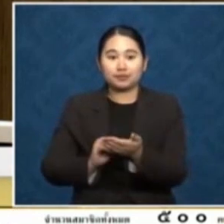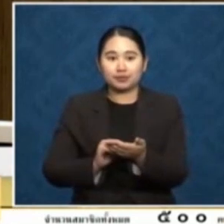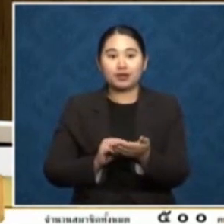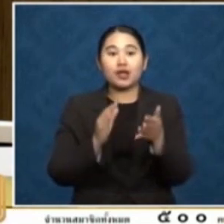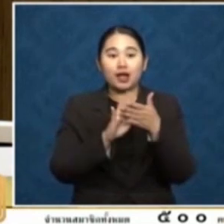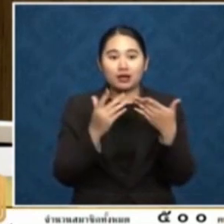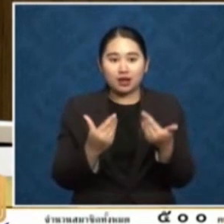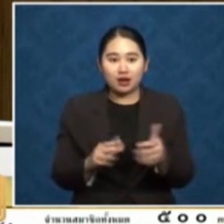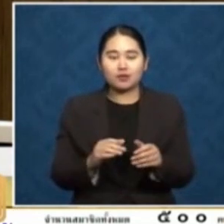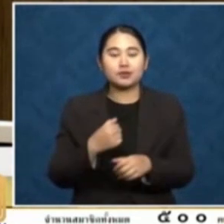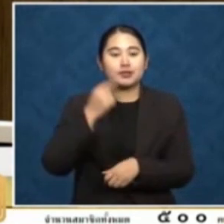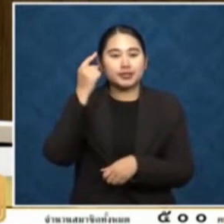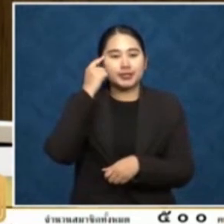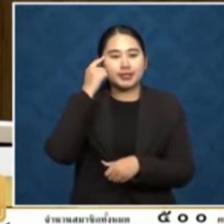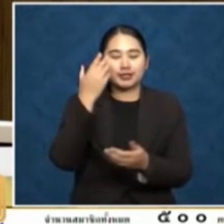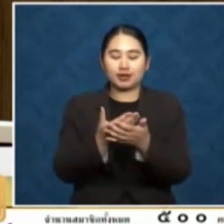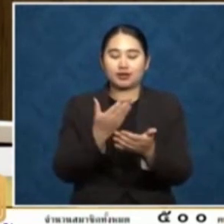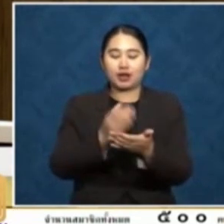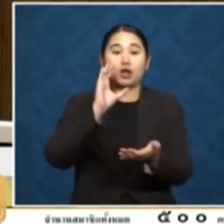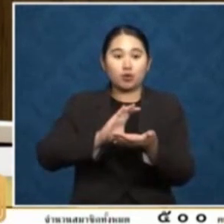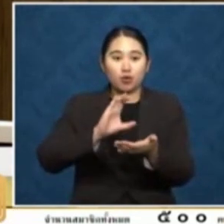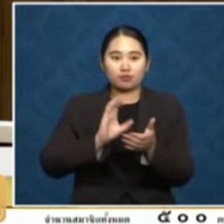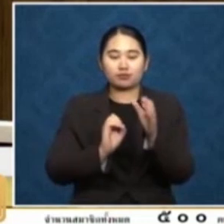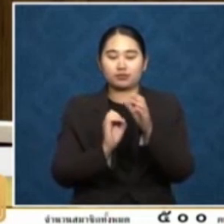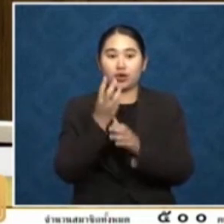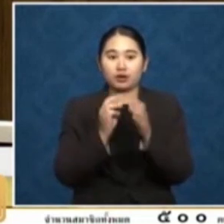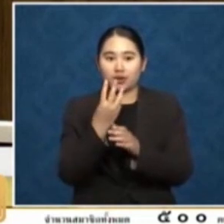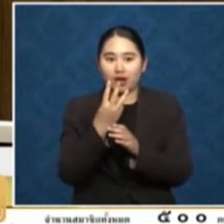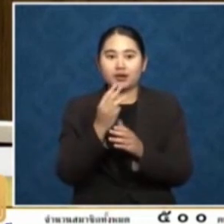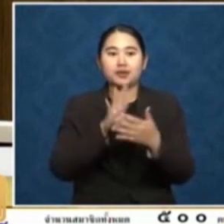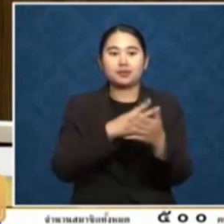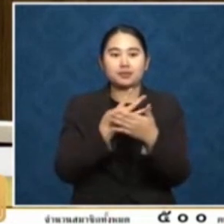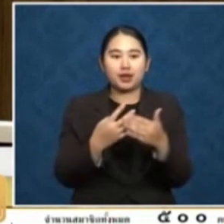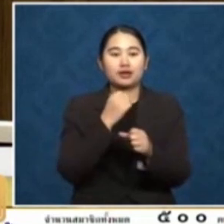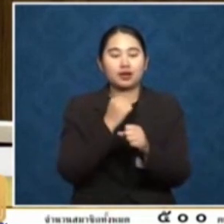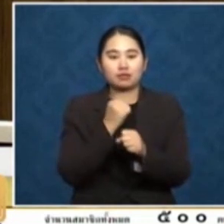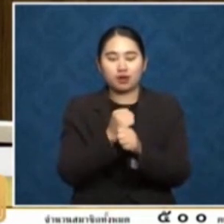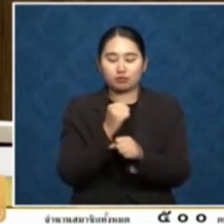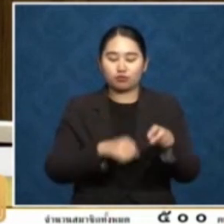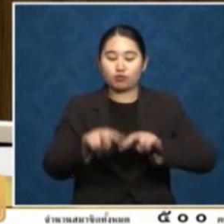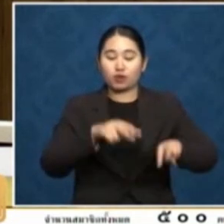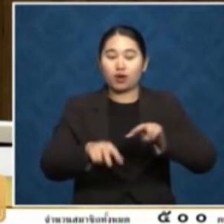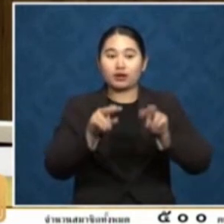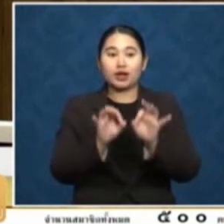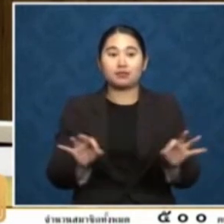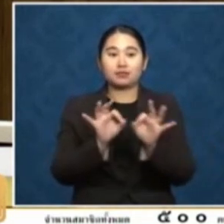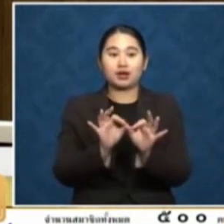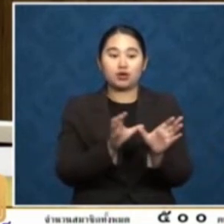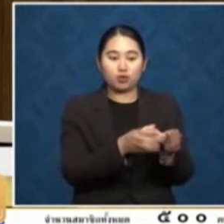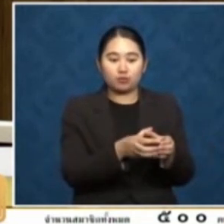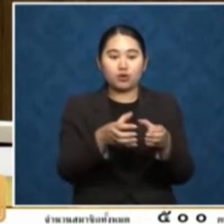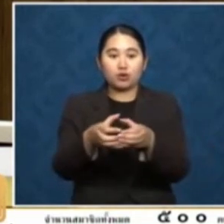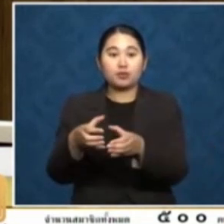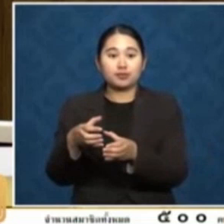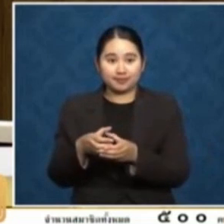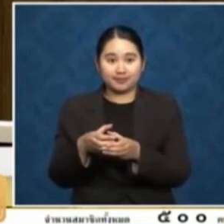ลประชากรศาสตร์เราสามารถคาดคะเนงบประมาณสวัสดิการที่อาจจะต้องมีความจำเพ